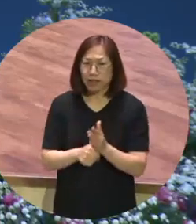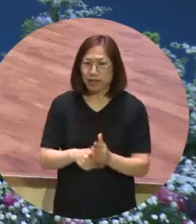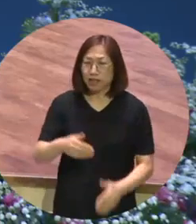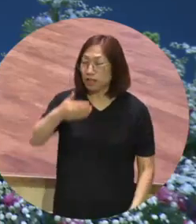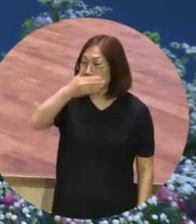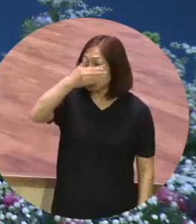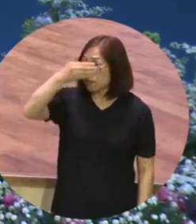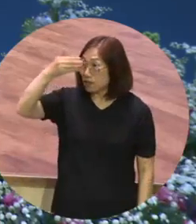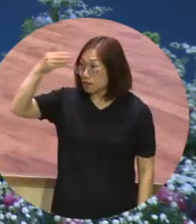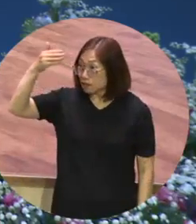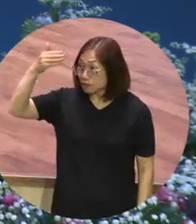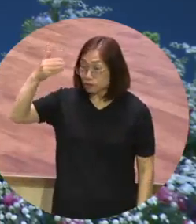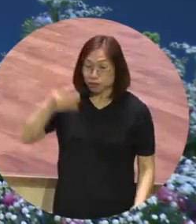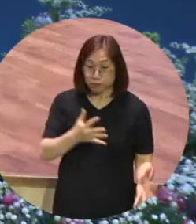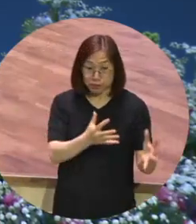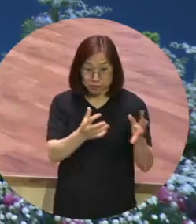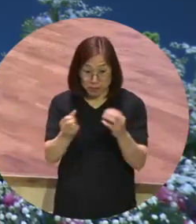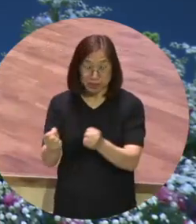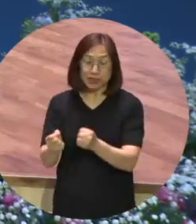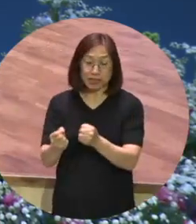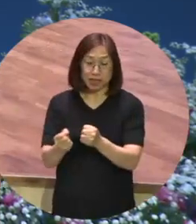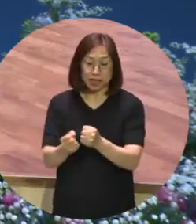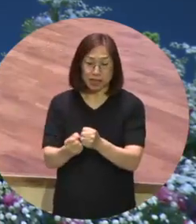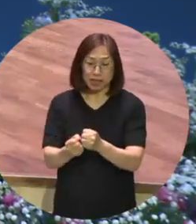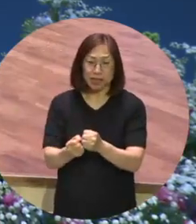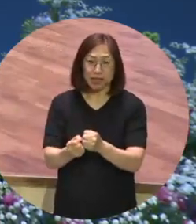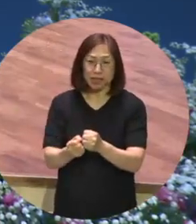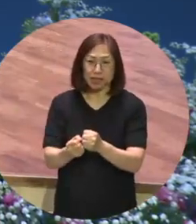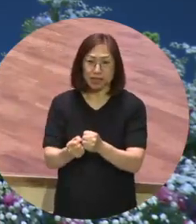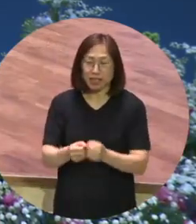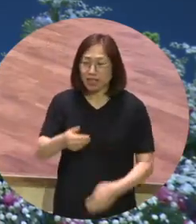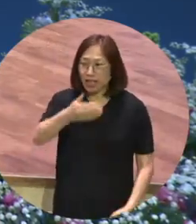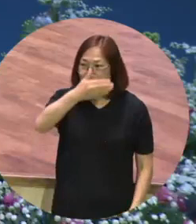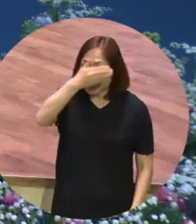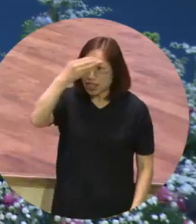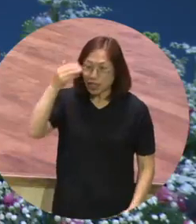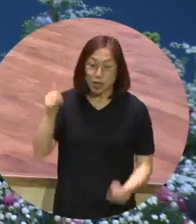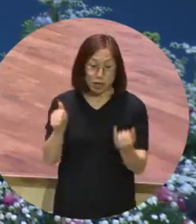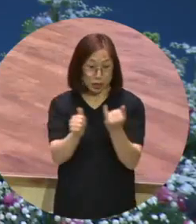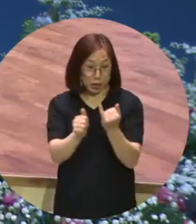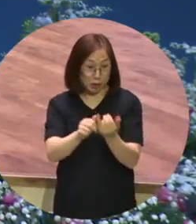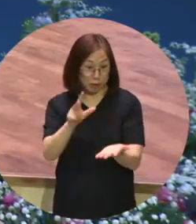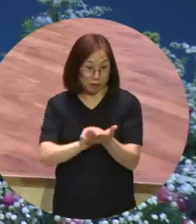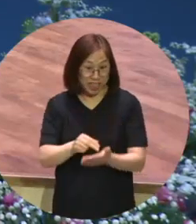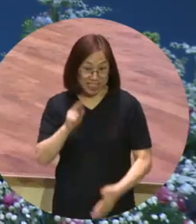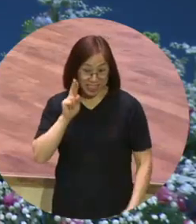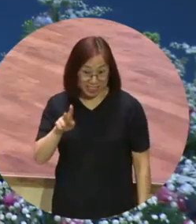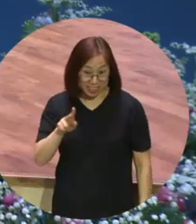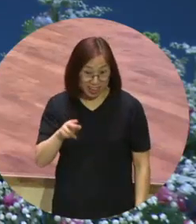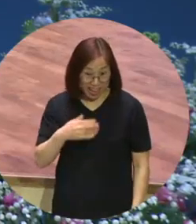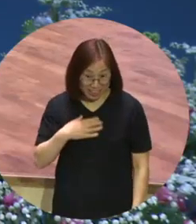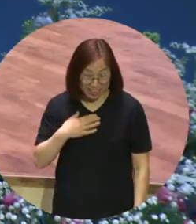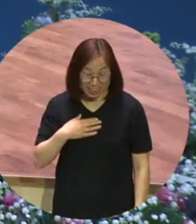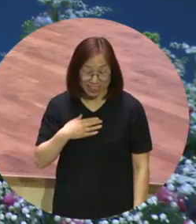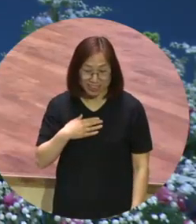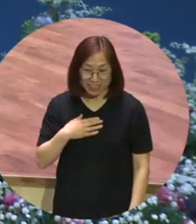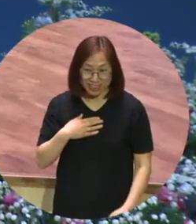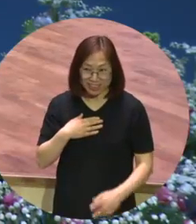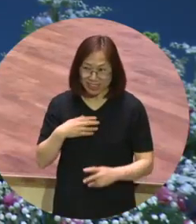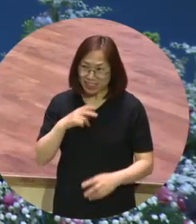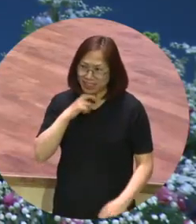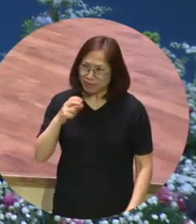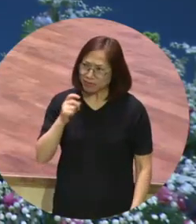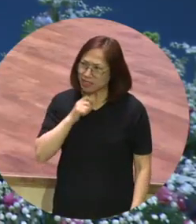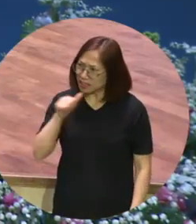청년들 특별히 살날이 많잖아요. 얼마나 결혼 문제 심각하잖아요 지금. 20대부터